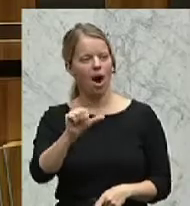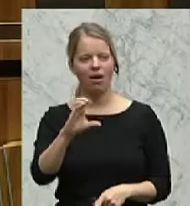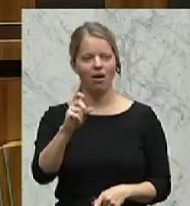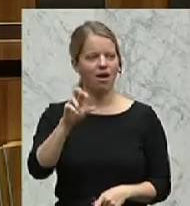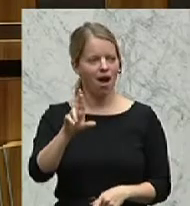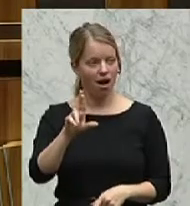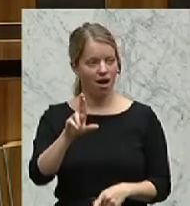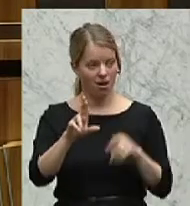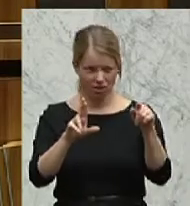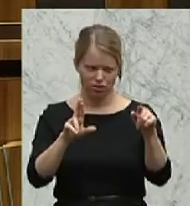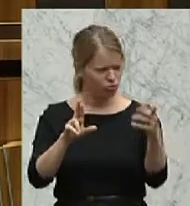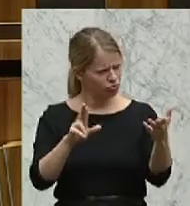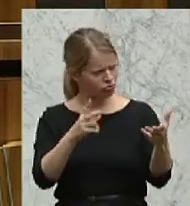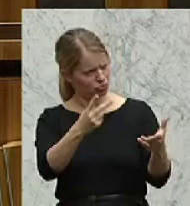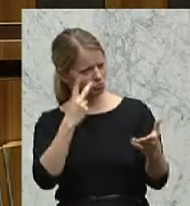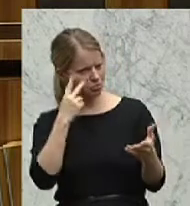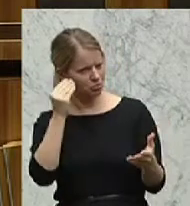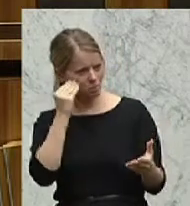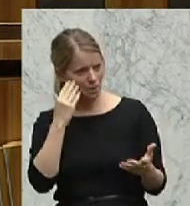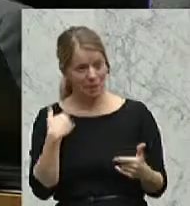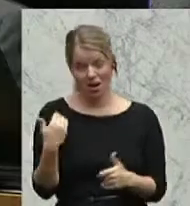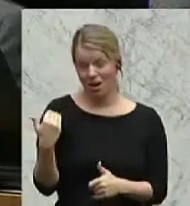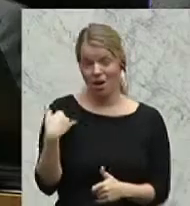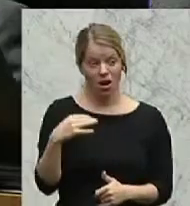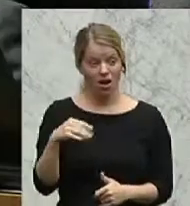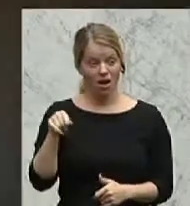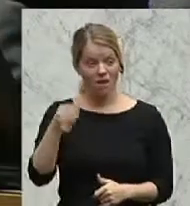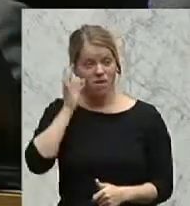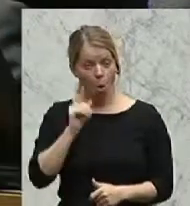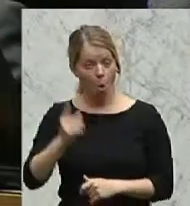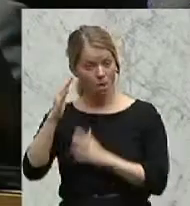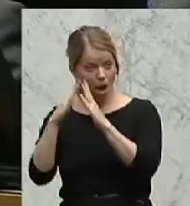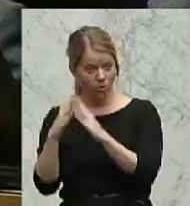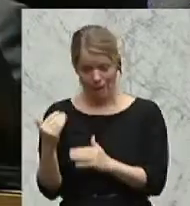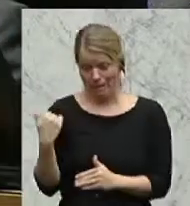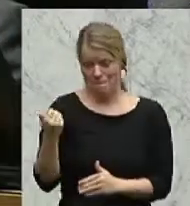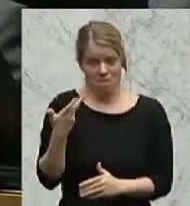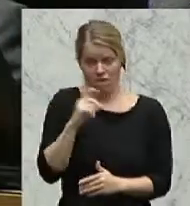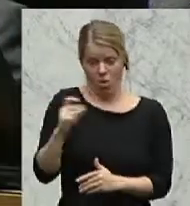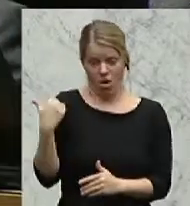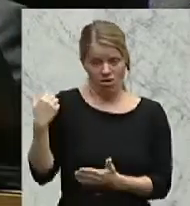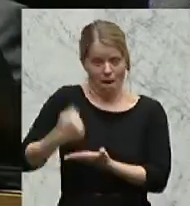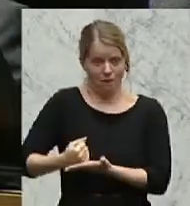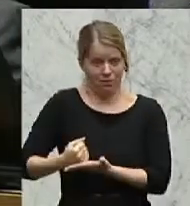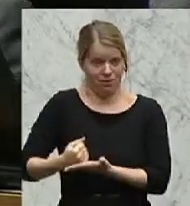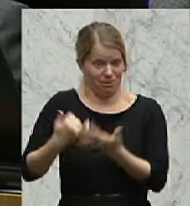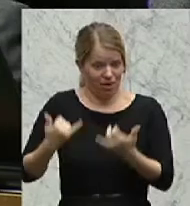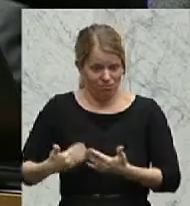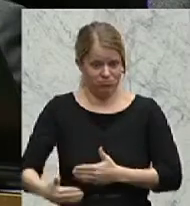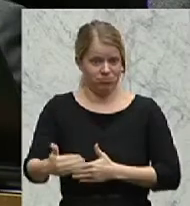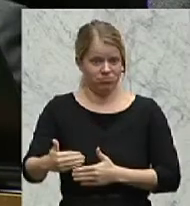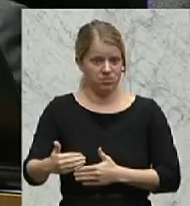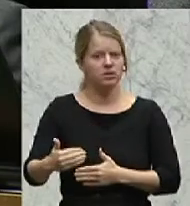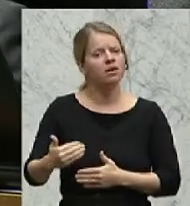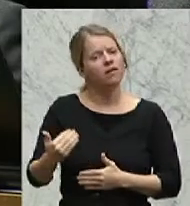Frau Kollegin Oberhauser ist jetzt seit wenigen Wochen im Amt. Sie hat es nicht allein zu verantworten, wenn auch, wie gesagt, einschränkend, sie war